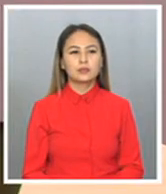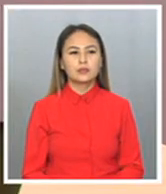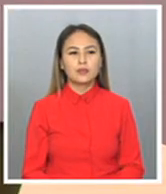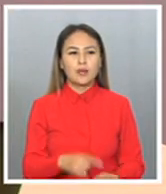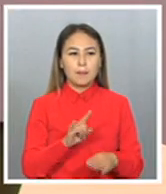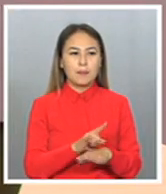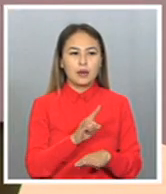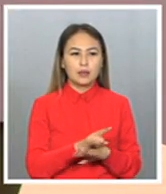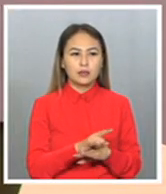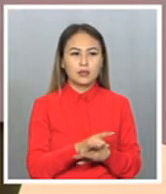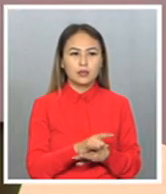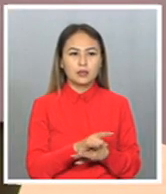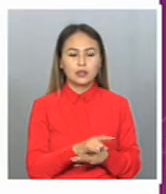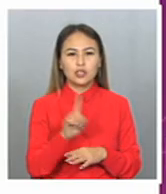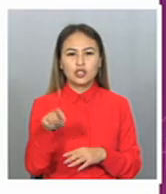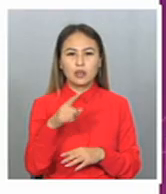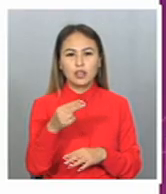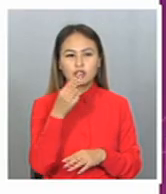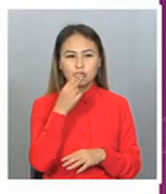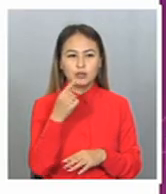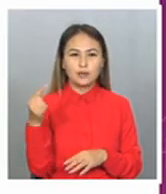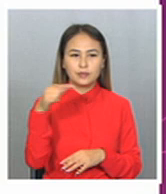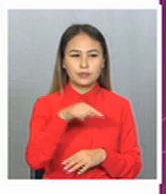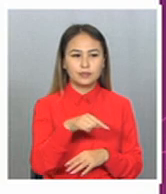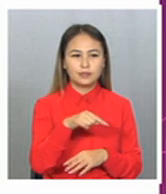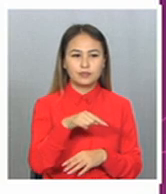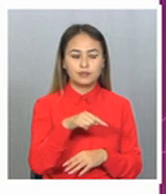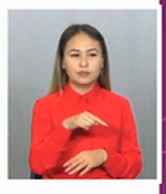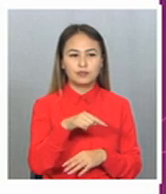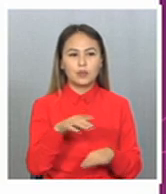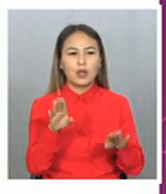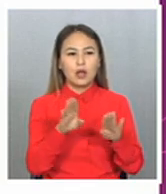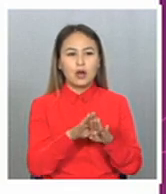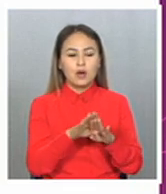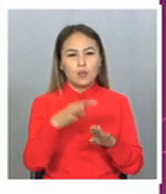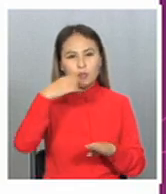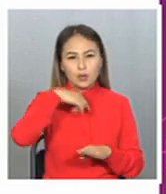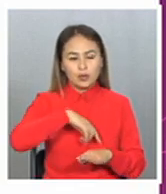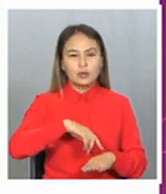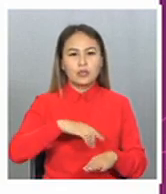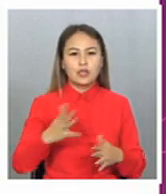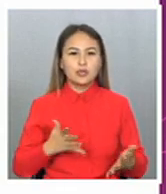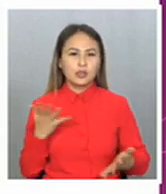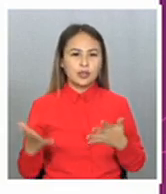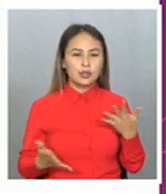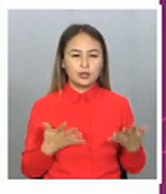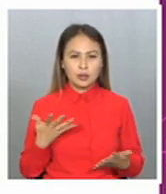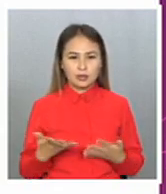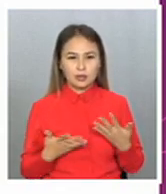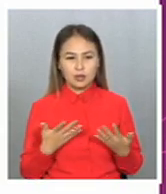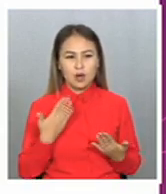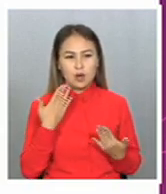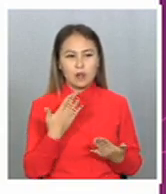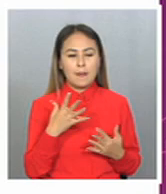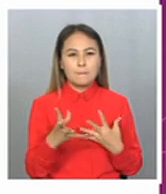Бақаны жылан жейді. Бақаның бойындағы энергия мен қоректік затты ол